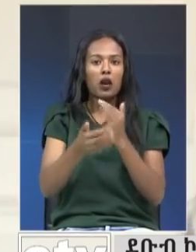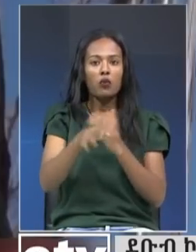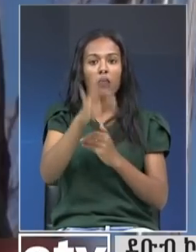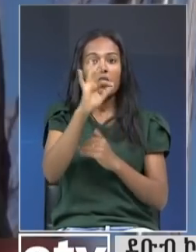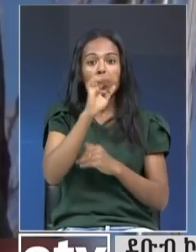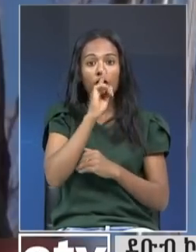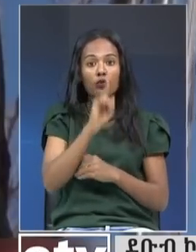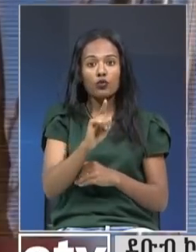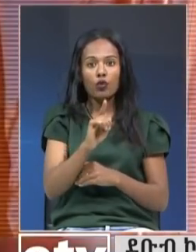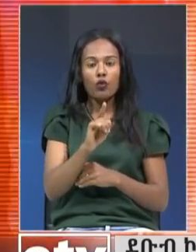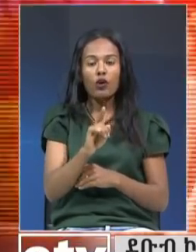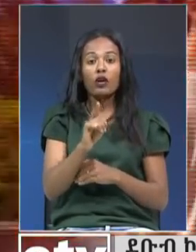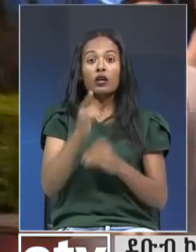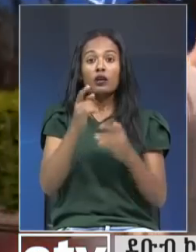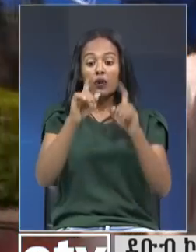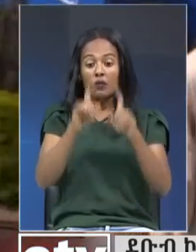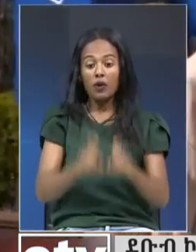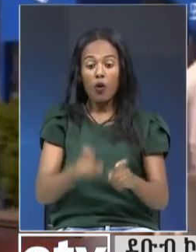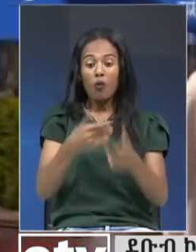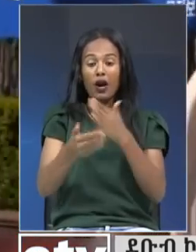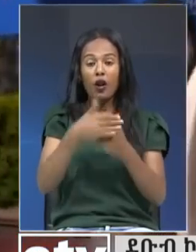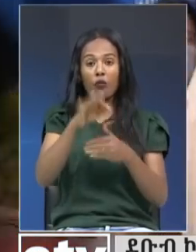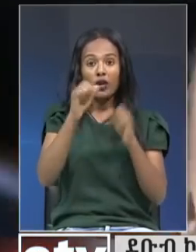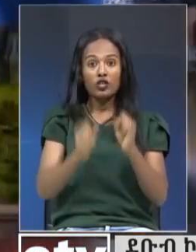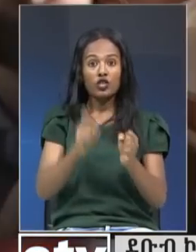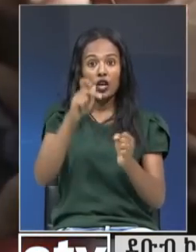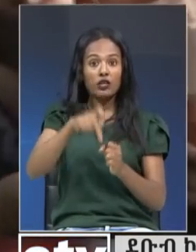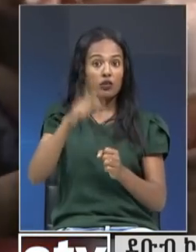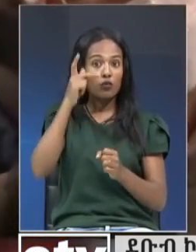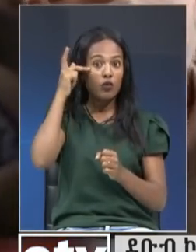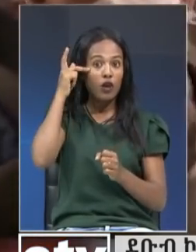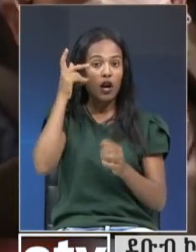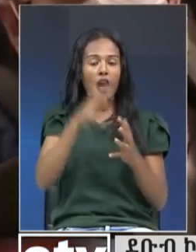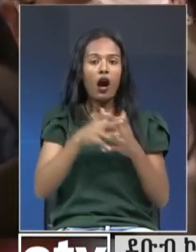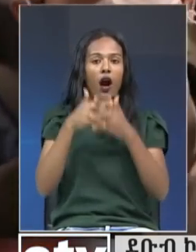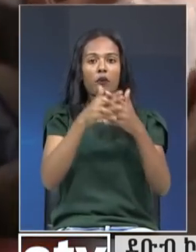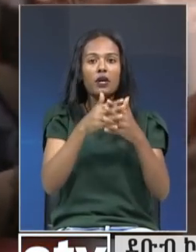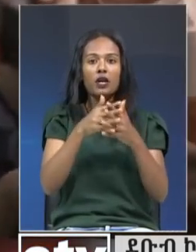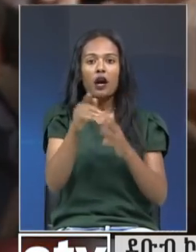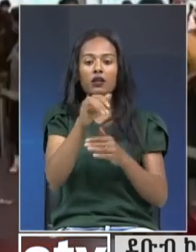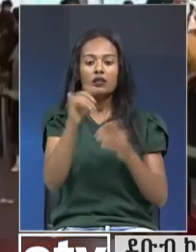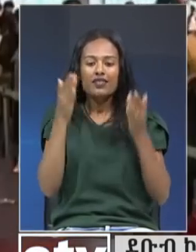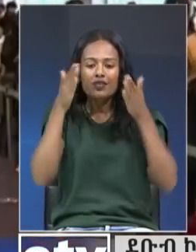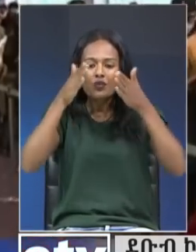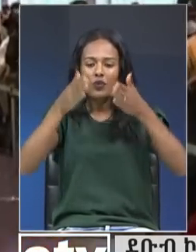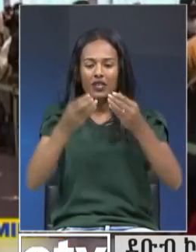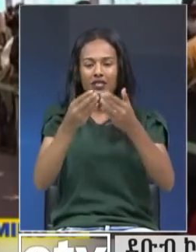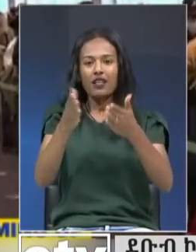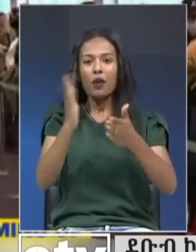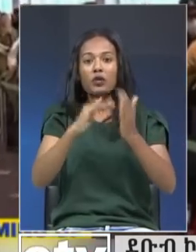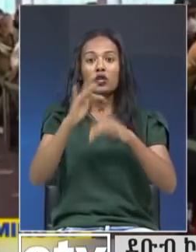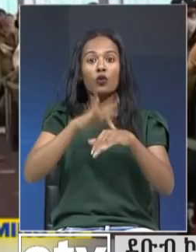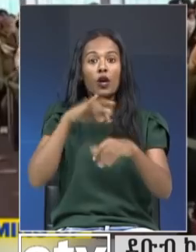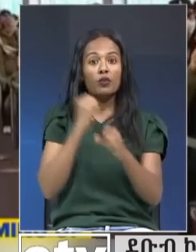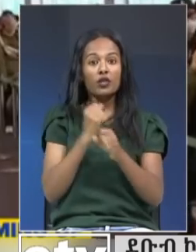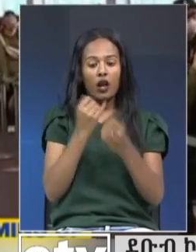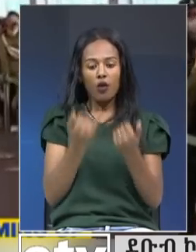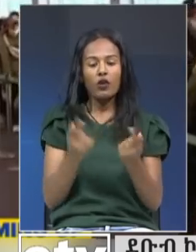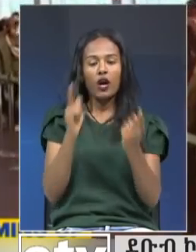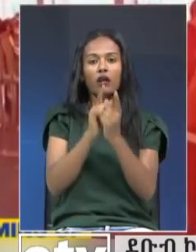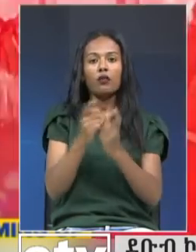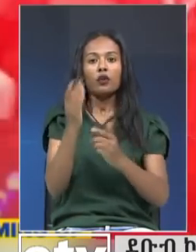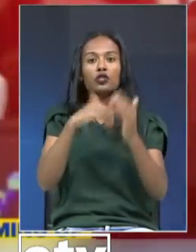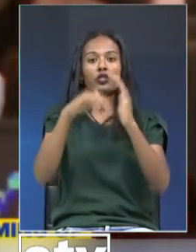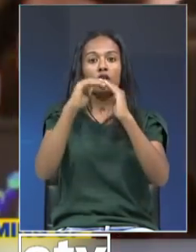በመገኘቱ ነው። ምርመራውንም በቀላሉ ማግኘት ይቻላል በደቡብ ኮሪያ። አሜሪካ እንደ ደቡብ ኮሪያ ትኩረት ሰጥታ በችግሩ ላይ በተሰራ ኖሮ አሁን ያጋጠማትን